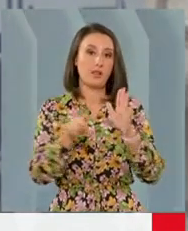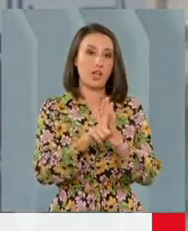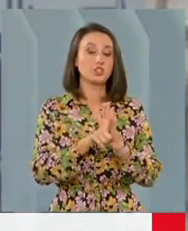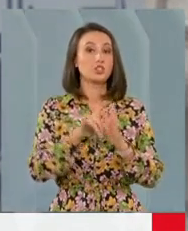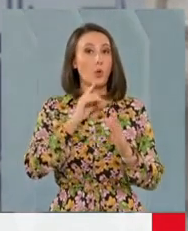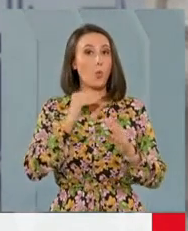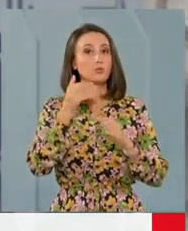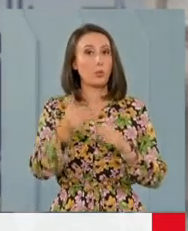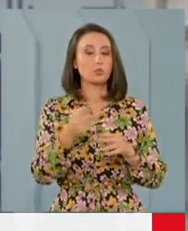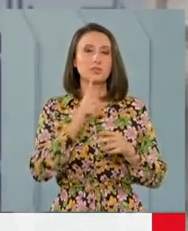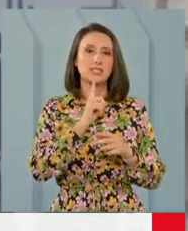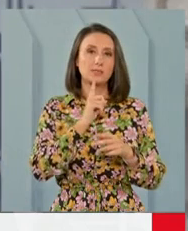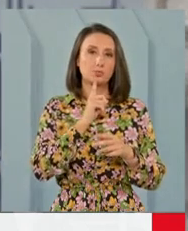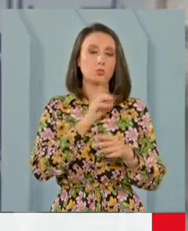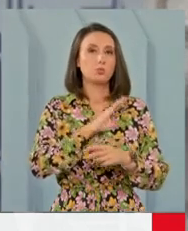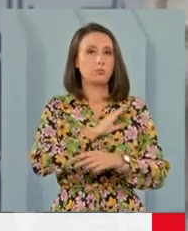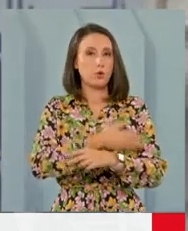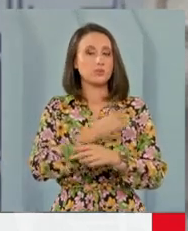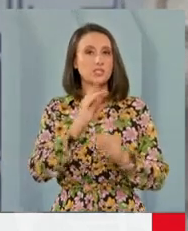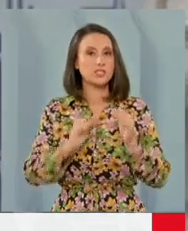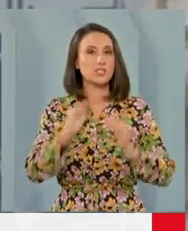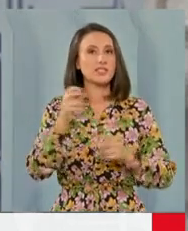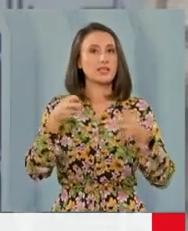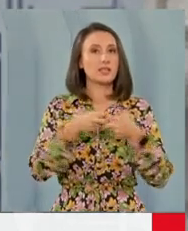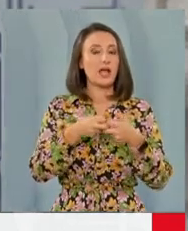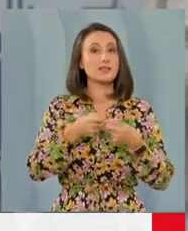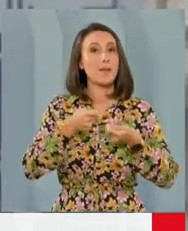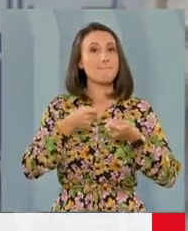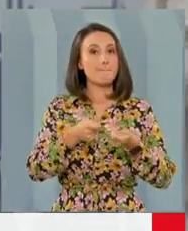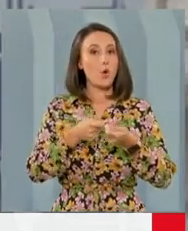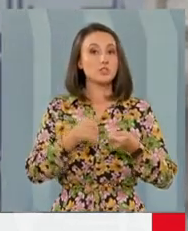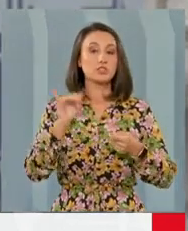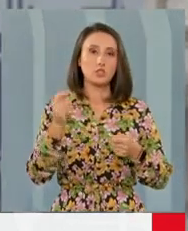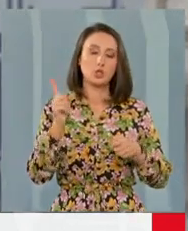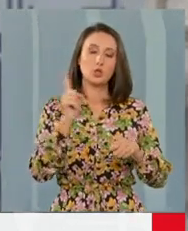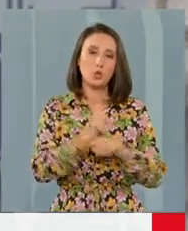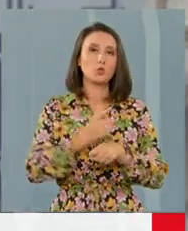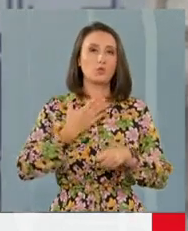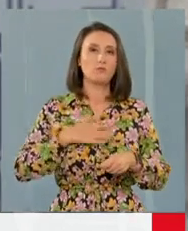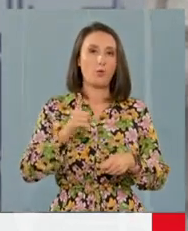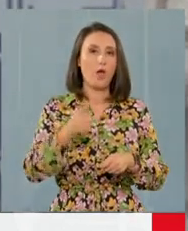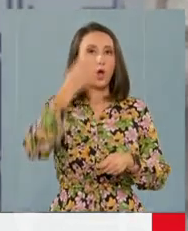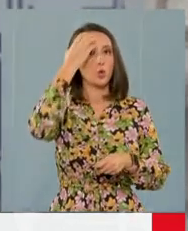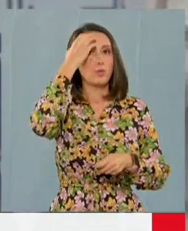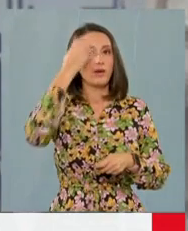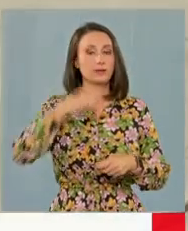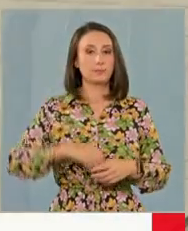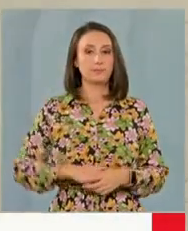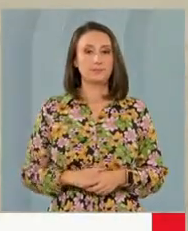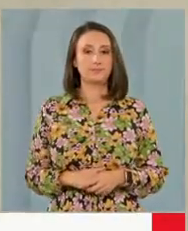că au trecut la cea mai simplă variantă să crească taxele și impozitele, bineînțeles tot cu voia guvernului.